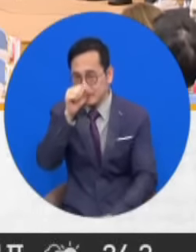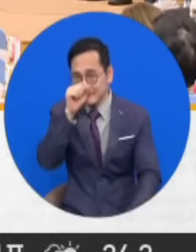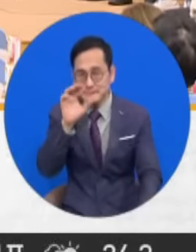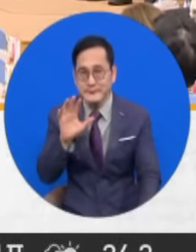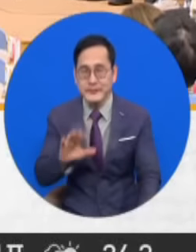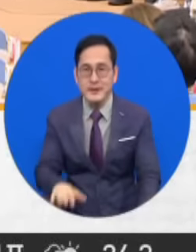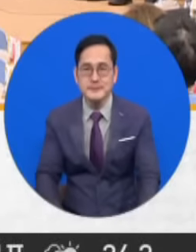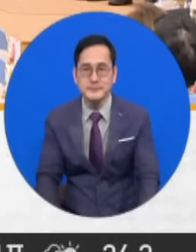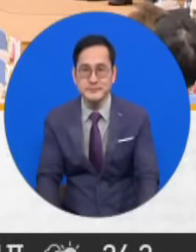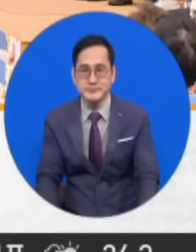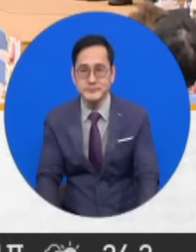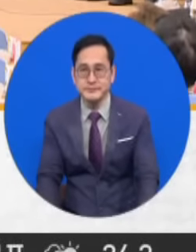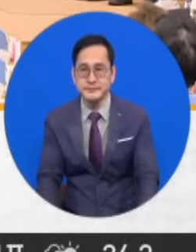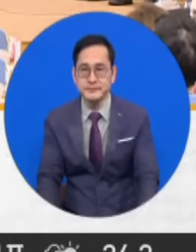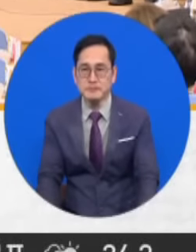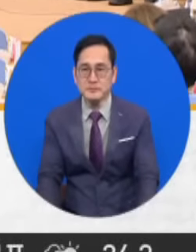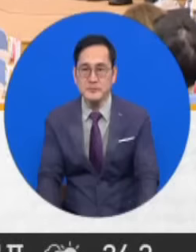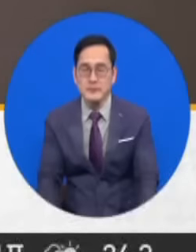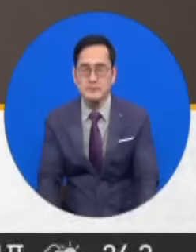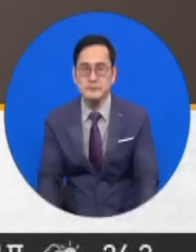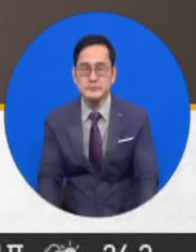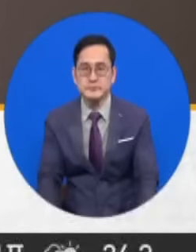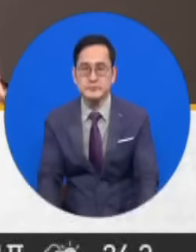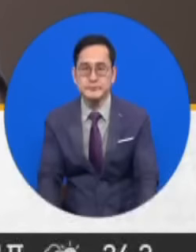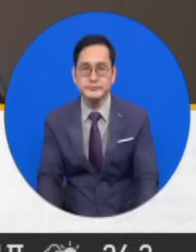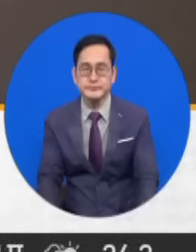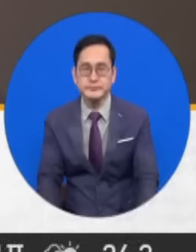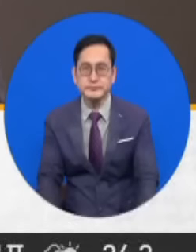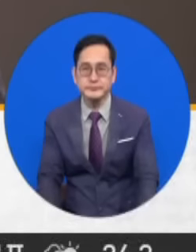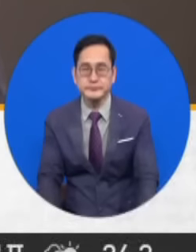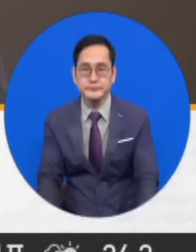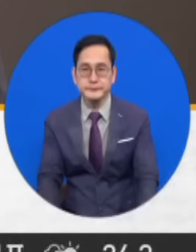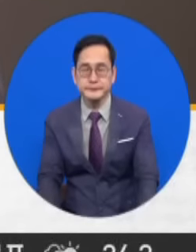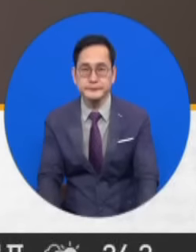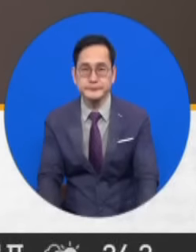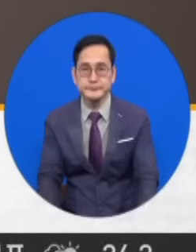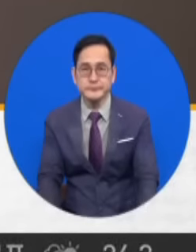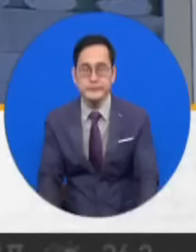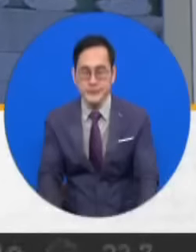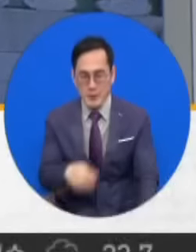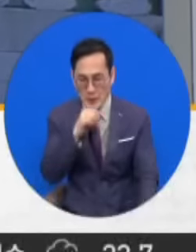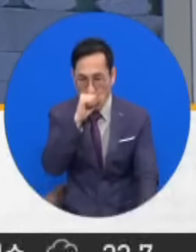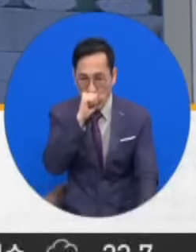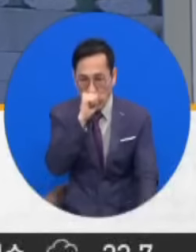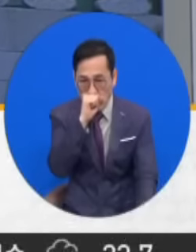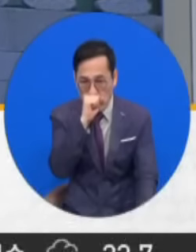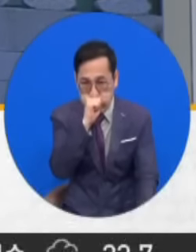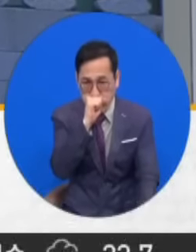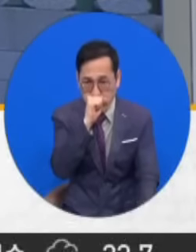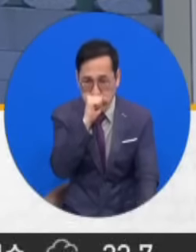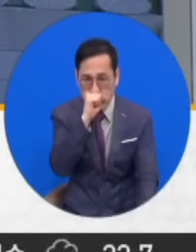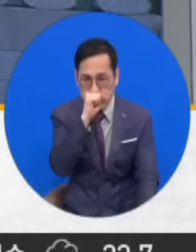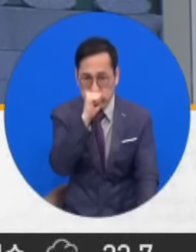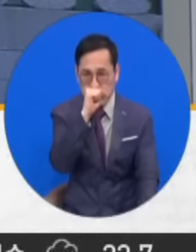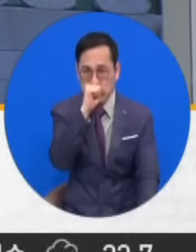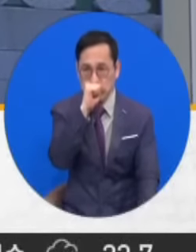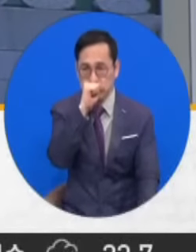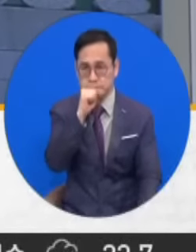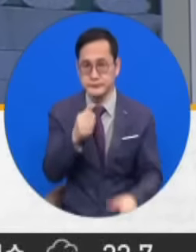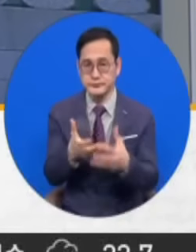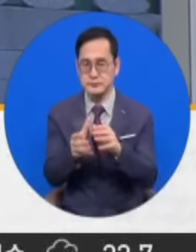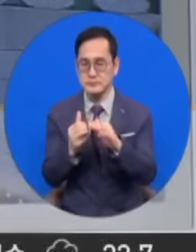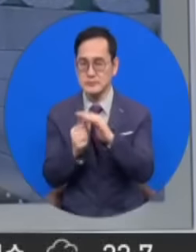악착같이 선거하는 모습은 당원들과 국민들이 그렇게 좋게 보지 않을 겁니다. 작심 발언 쓴소리. 당대표 떨어졌다고 해서 지구가 멸망하지 않는다. 모든